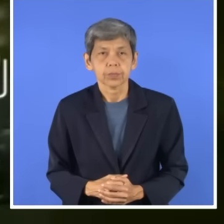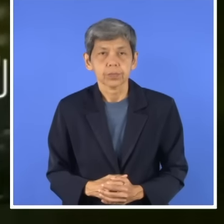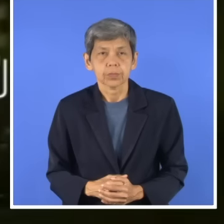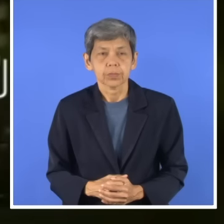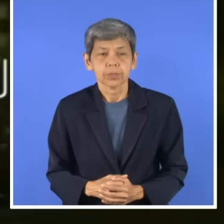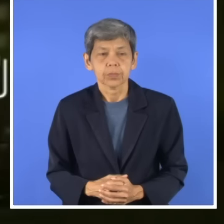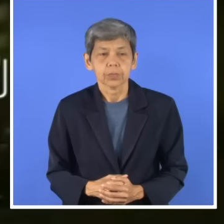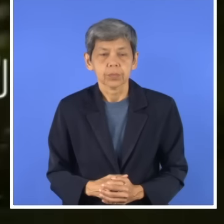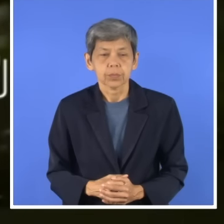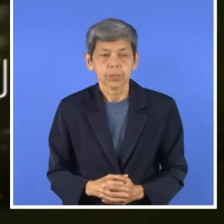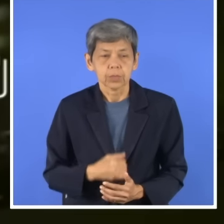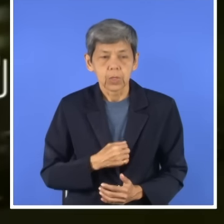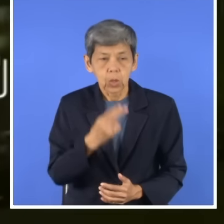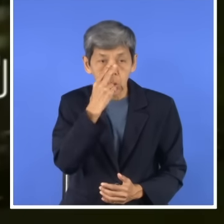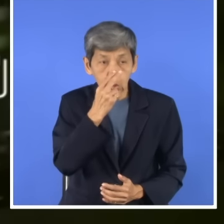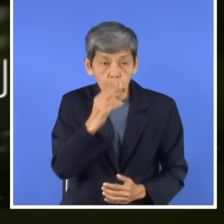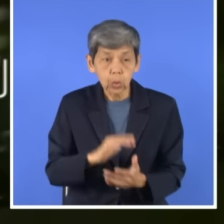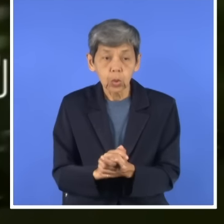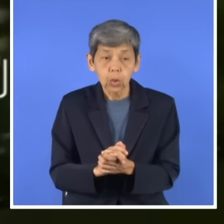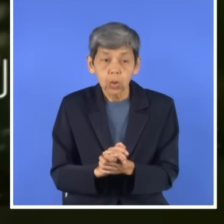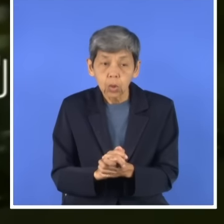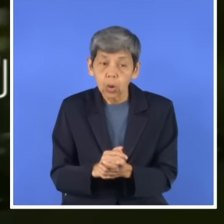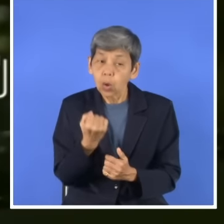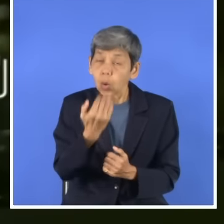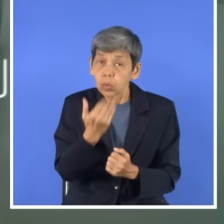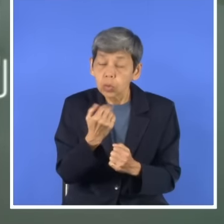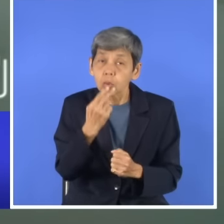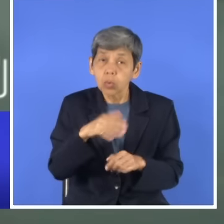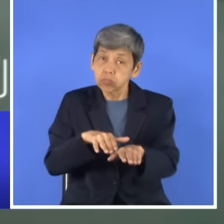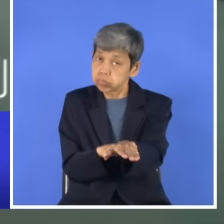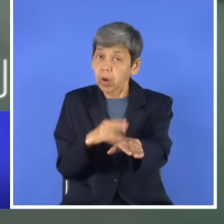ใครก็ไม่รู้อีกโอ้ my god มันยิงรถสิบล้อคันเมื่อกี้อ่ะ